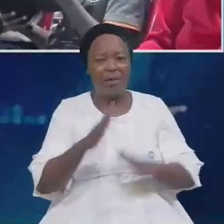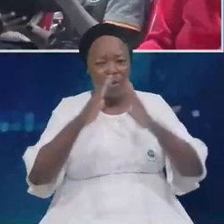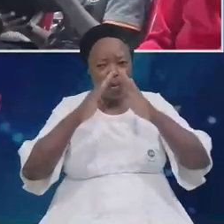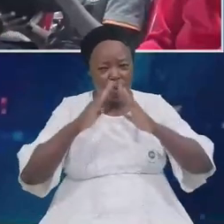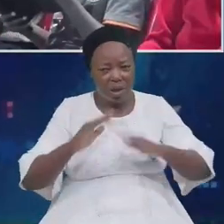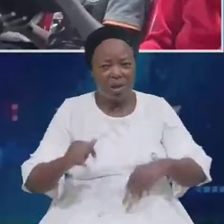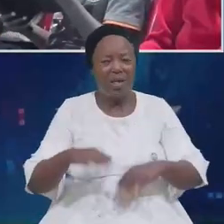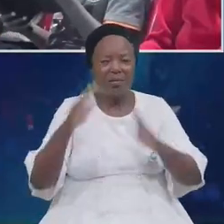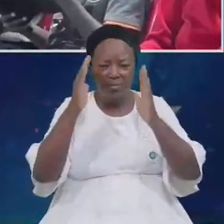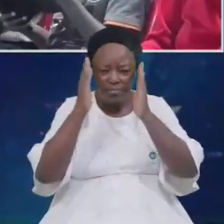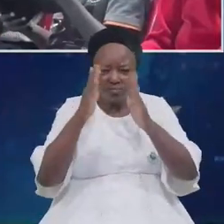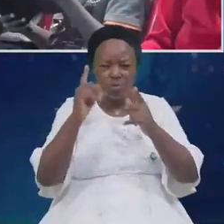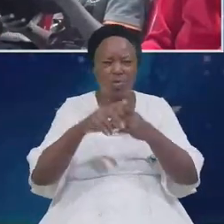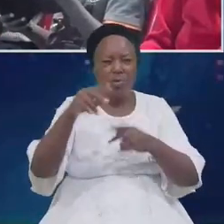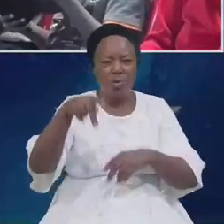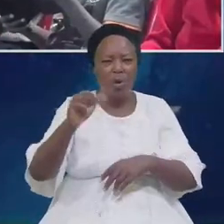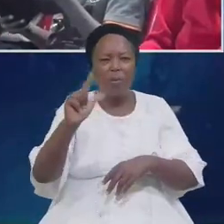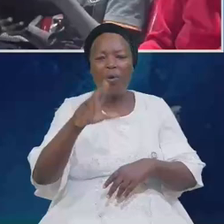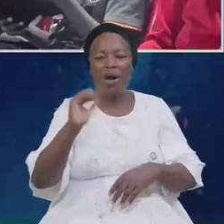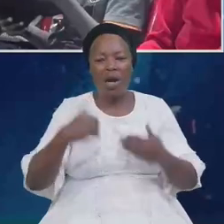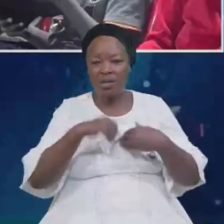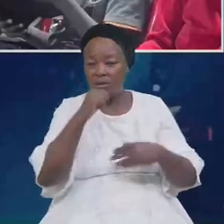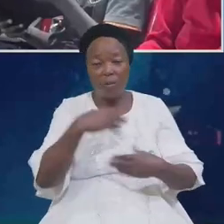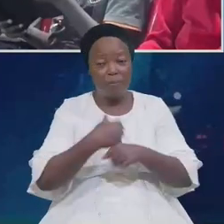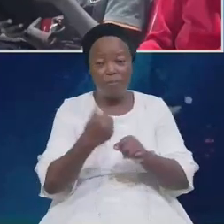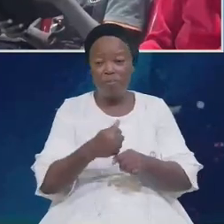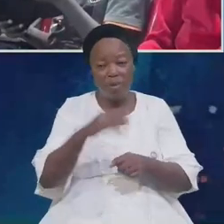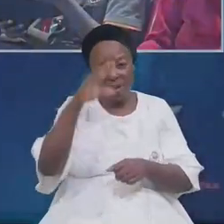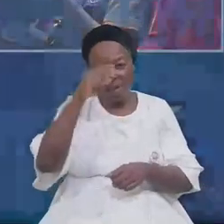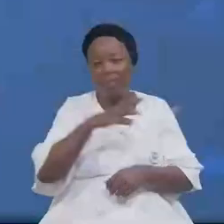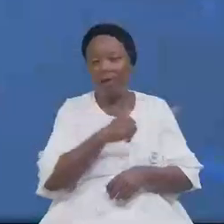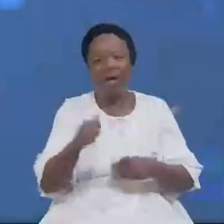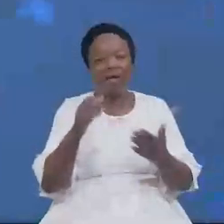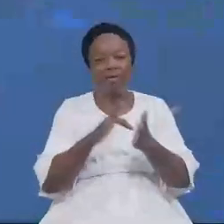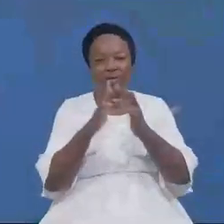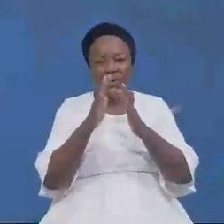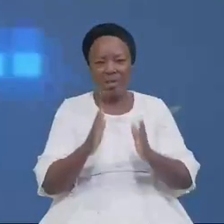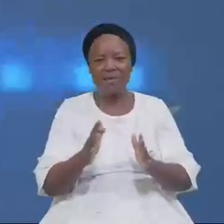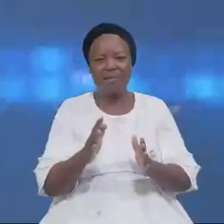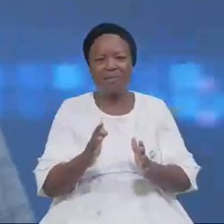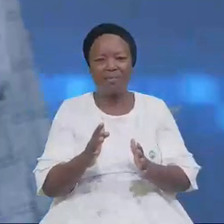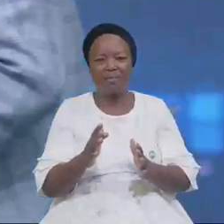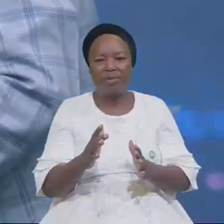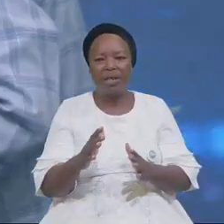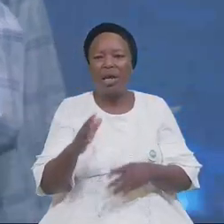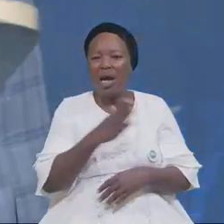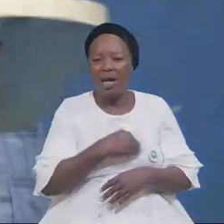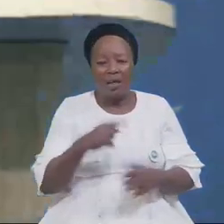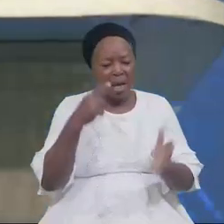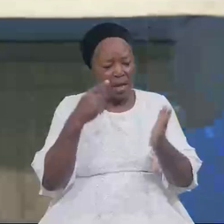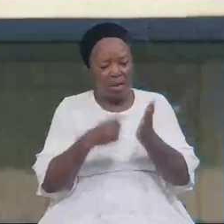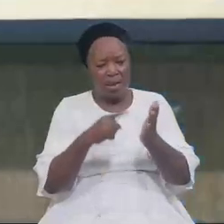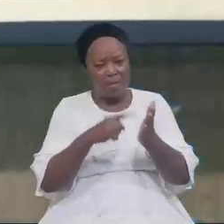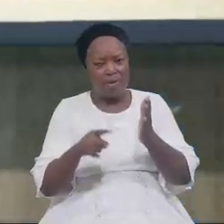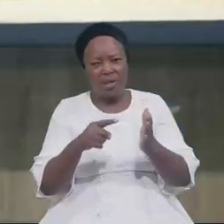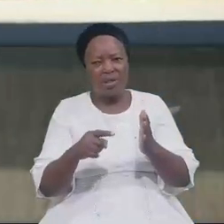être attentif à Paul, n'a pas fait de lui un chrétien. Et examiner